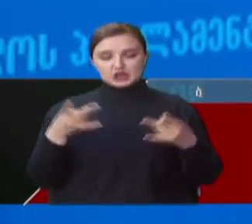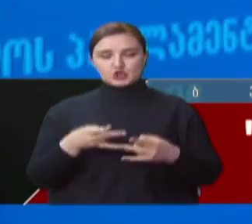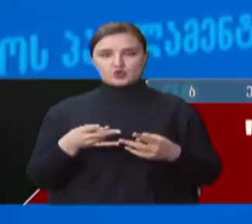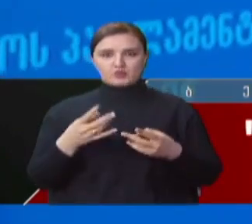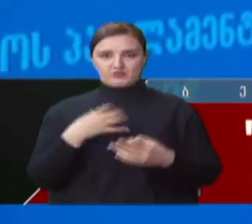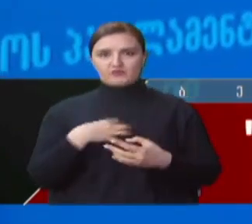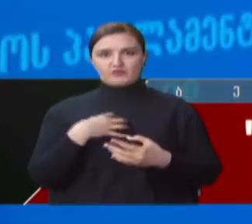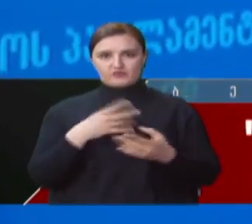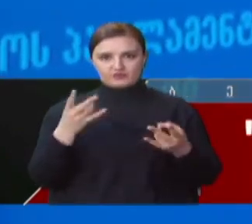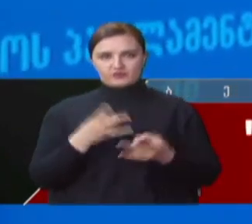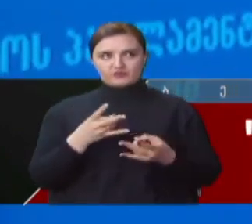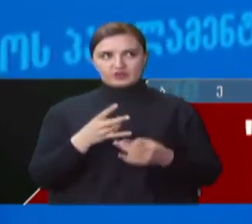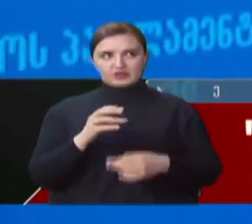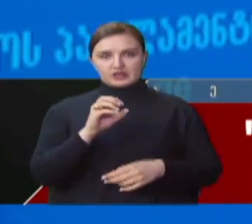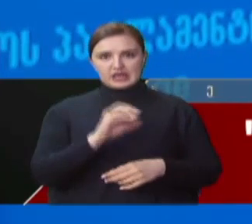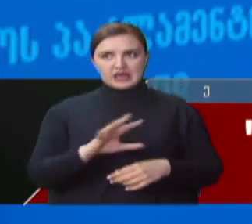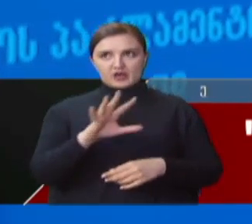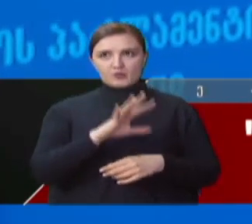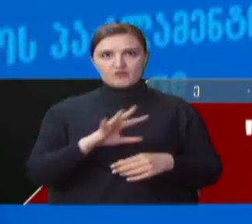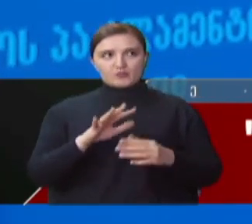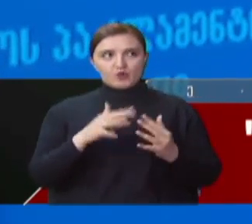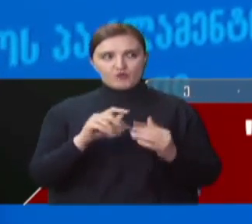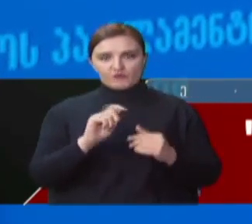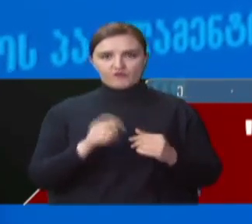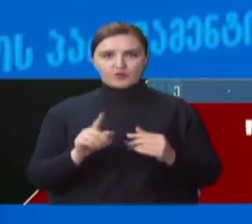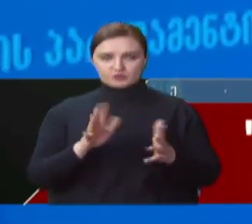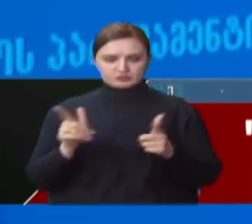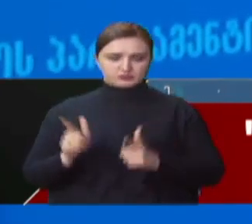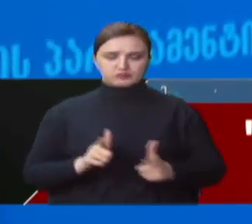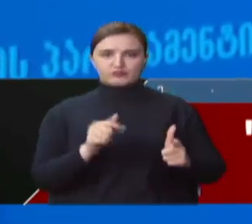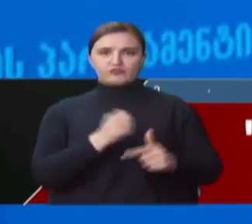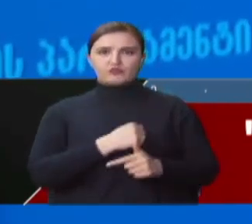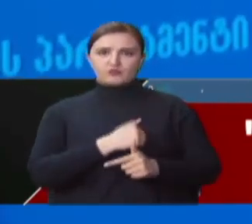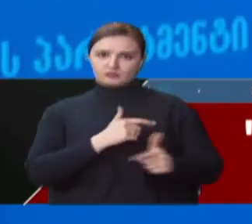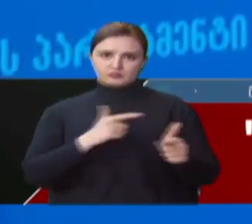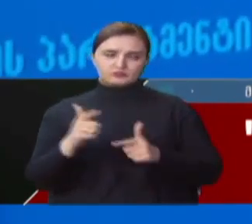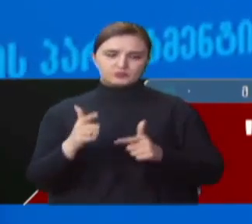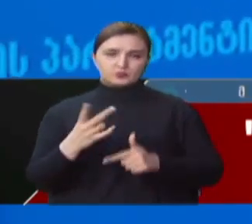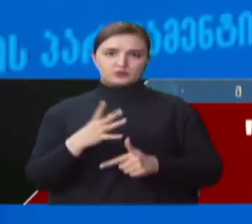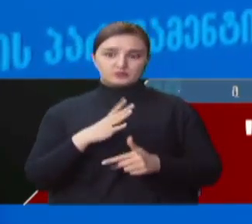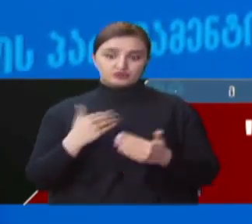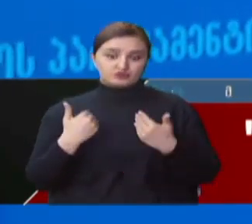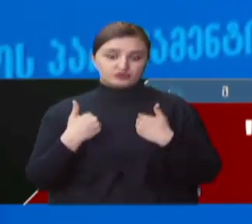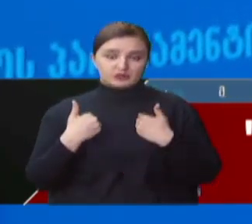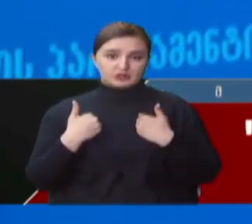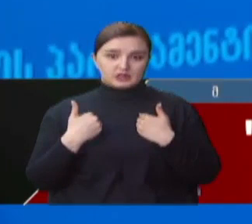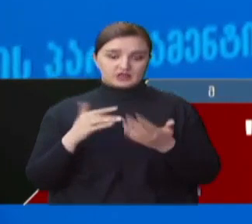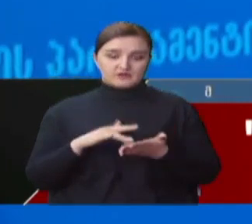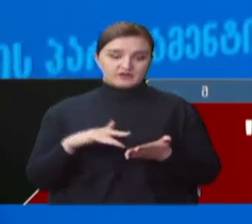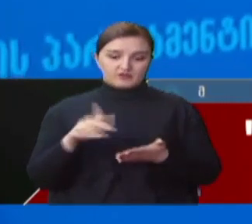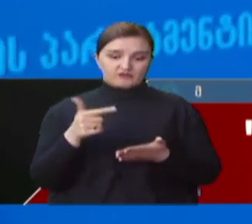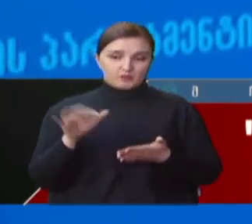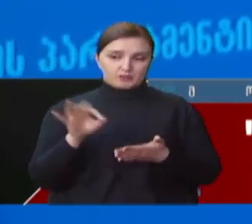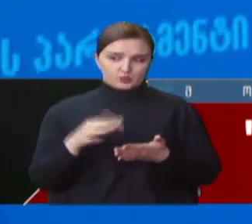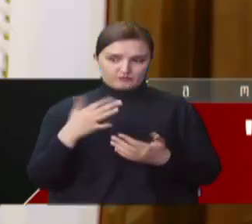эба регионши да Европаши оуми и аркопил асети от хоцицелия да чуэн сузу зварзе варт хо, чуэн и куэкли соци